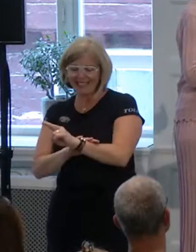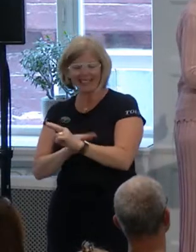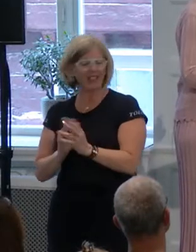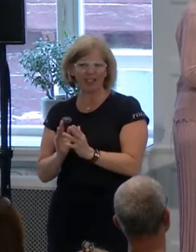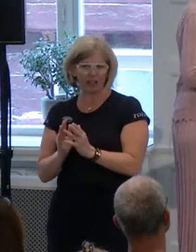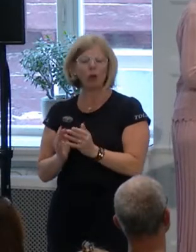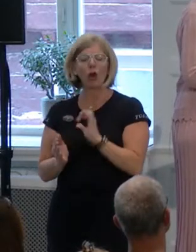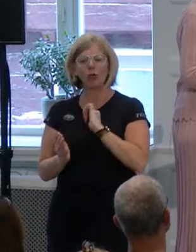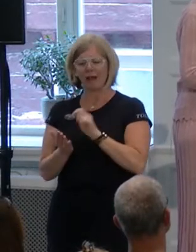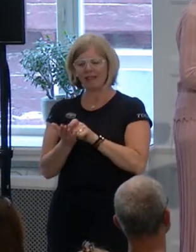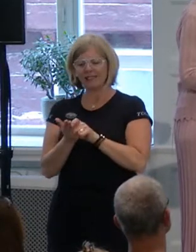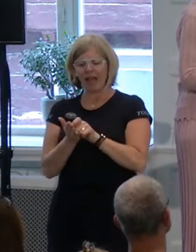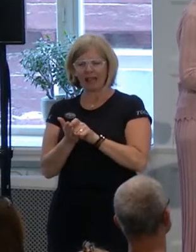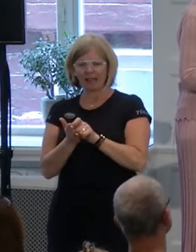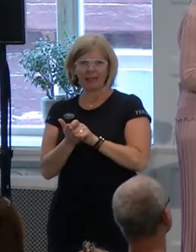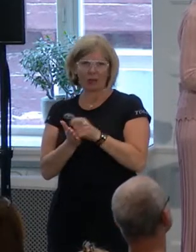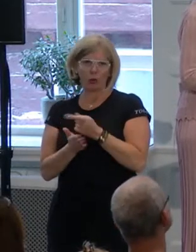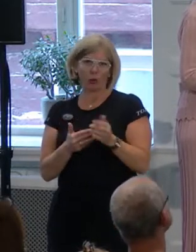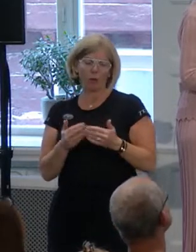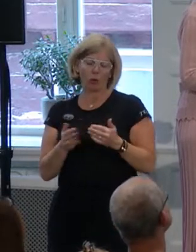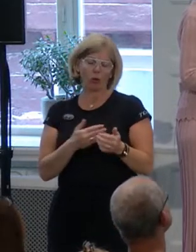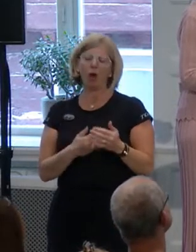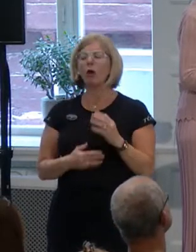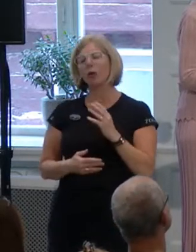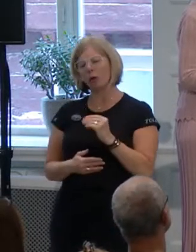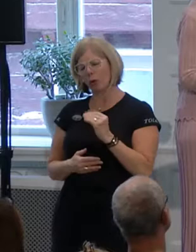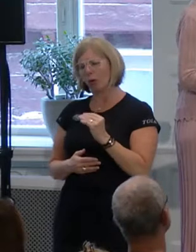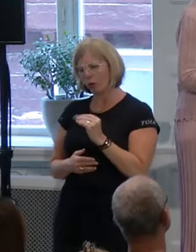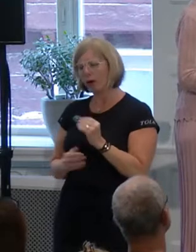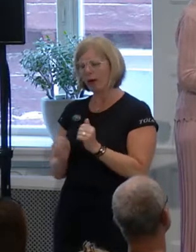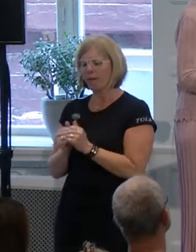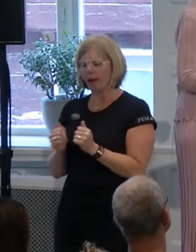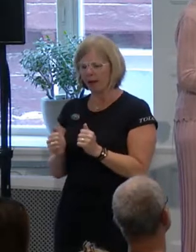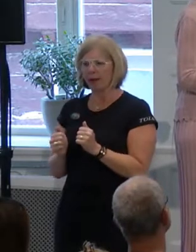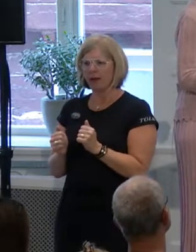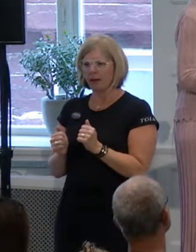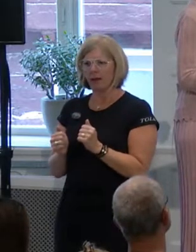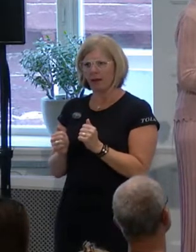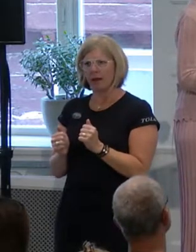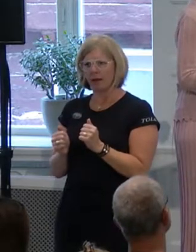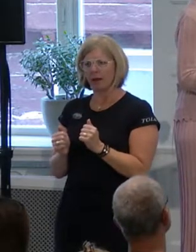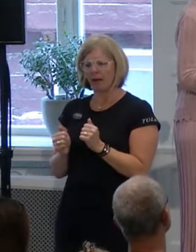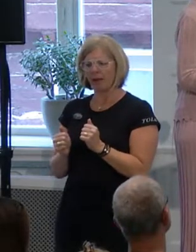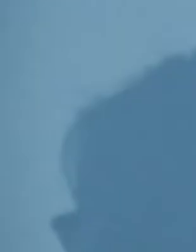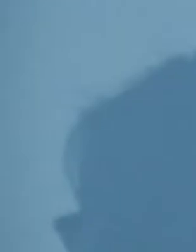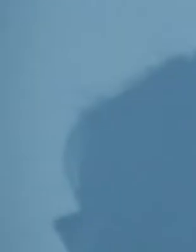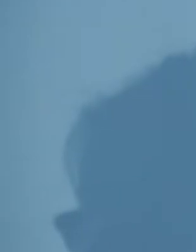är ju självskattning de har gjort, eller hur? Ja. Mm. Men det är ju mer,